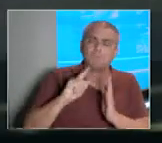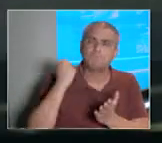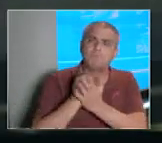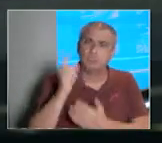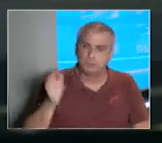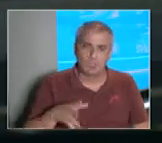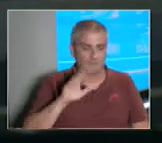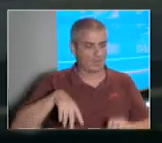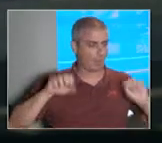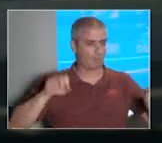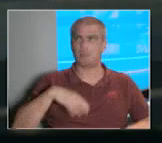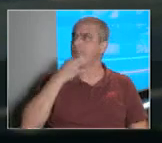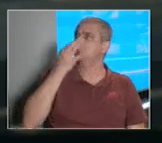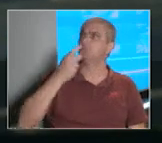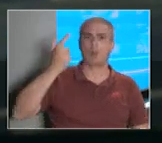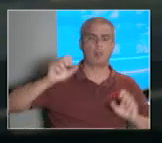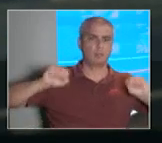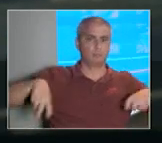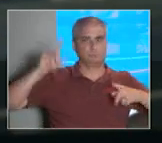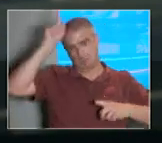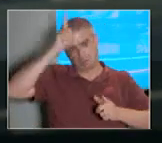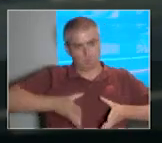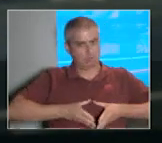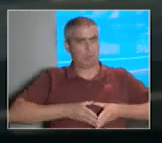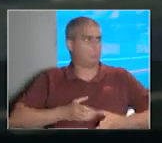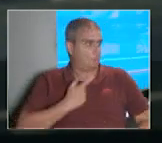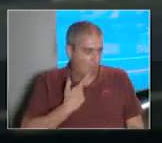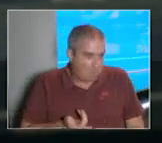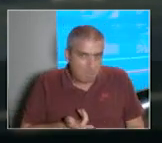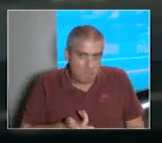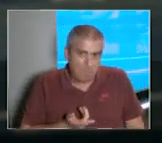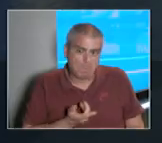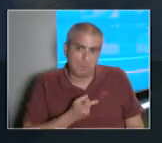למצרים, וגם הנשיא שואל את הקנצלרית, והם מקבלים תשובה,